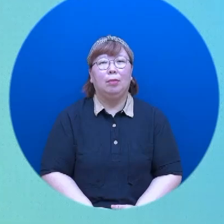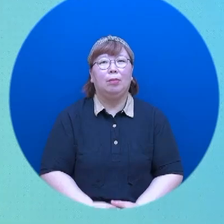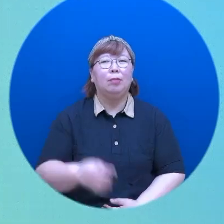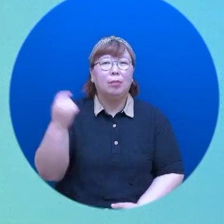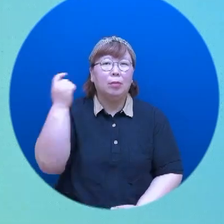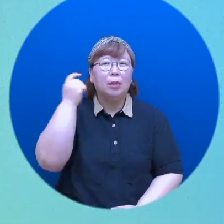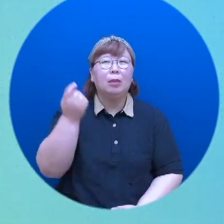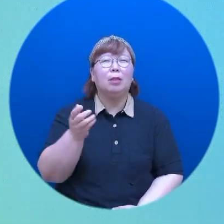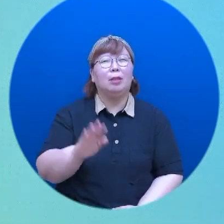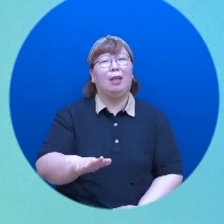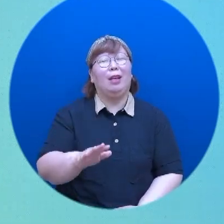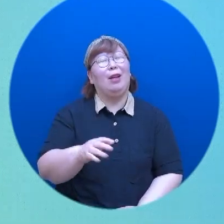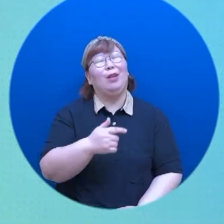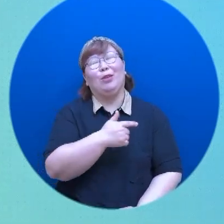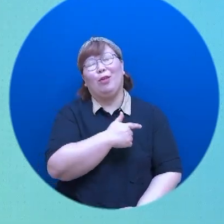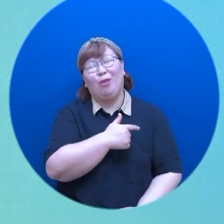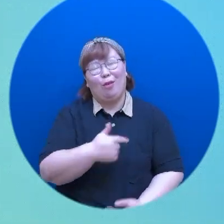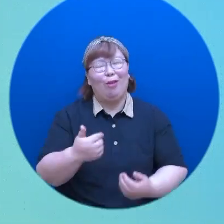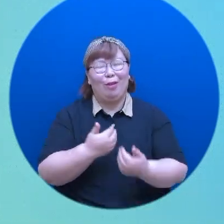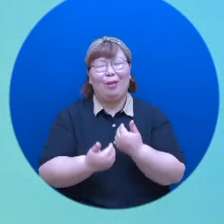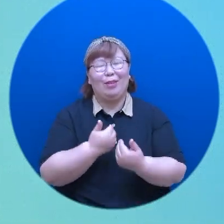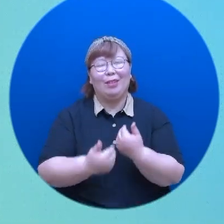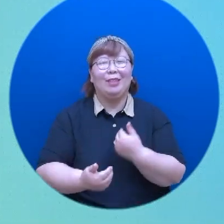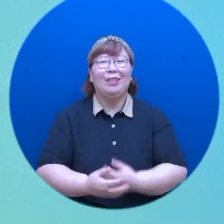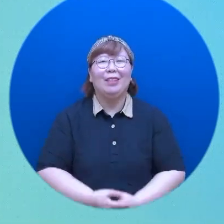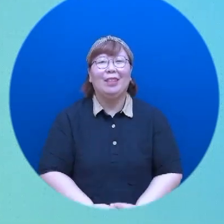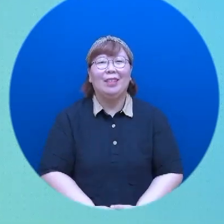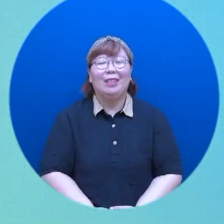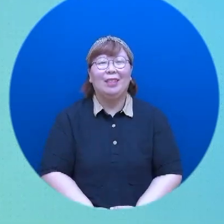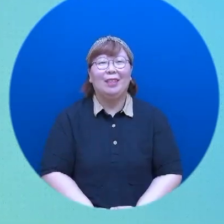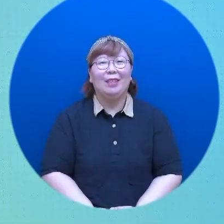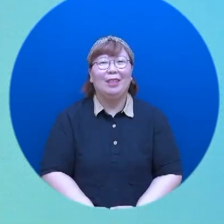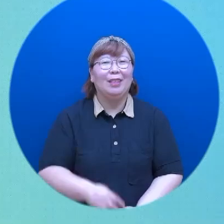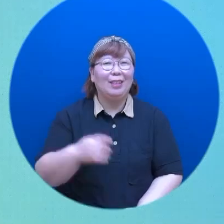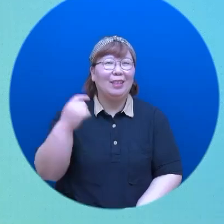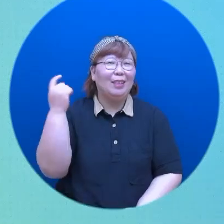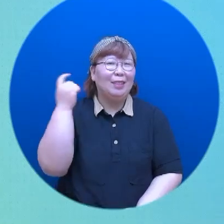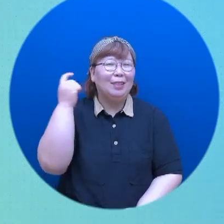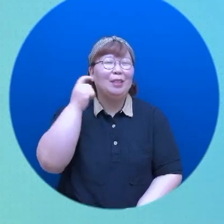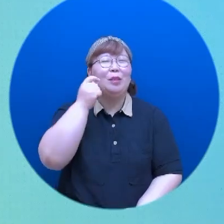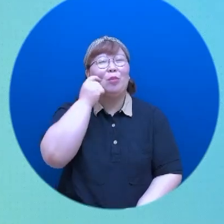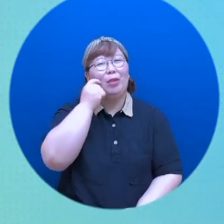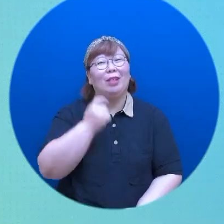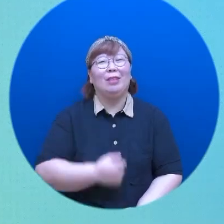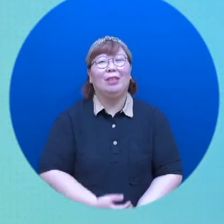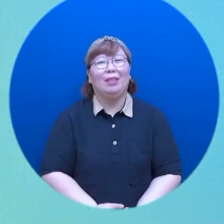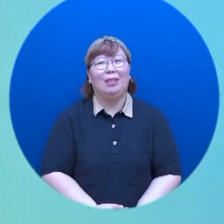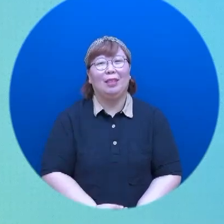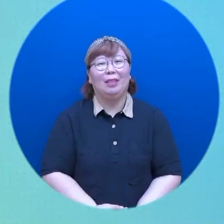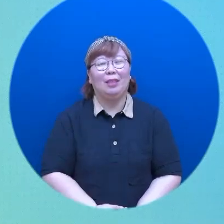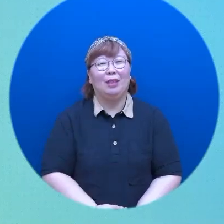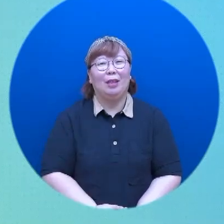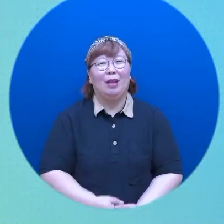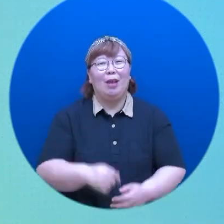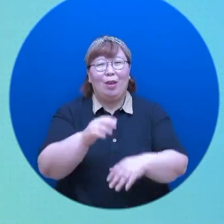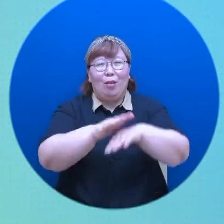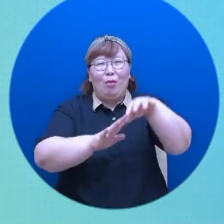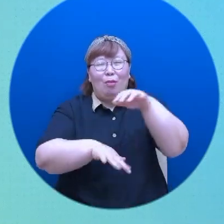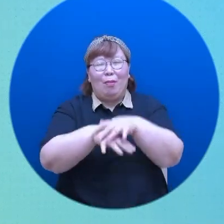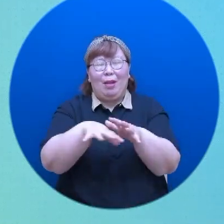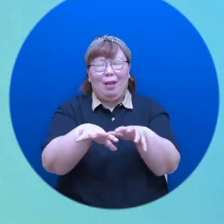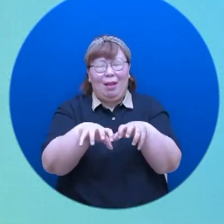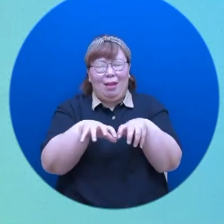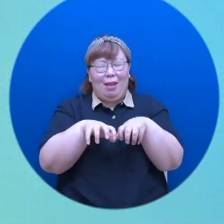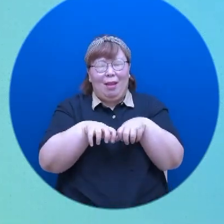진짜 못 들어주겠더라고요. 정말 들을 만한 설교가 아니에요. 막 손발이 막 오그라들고